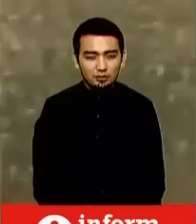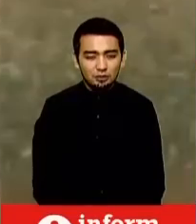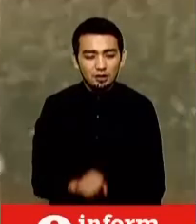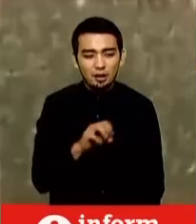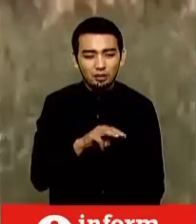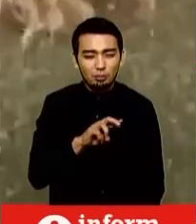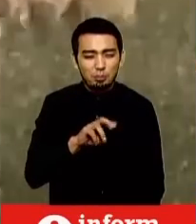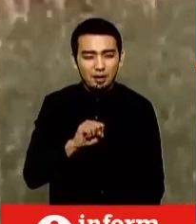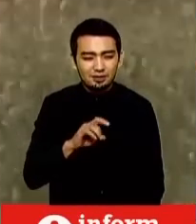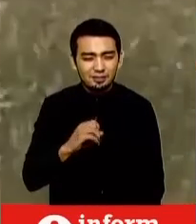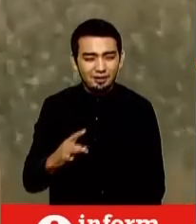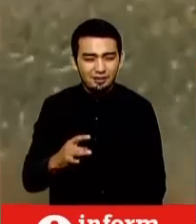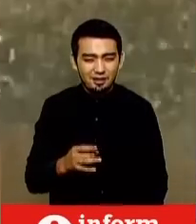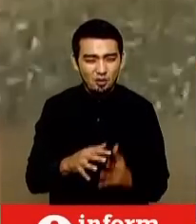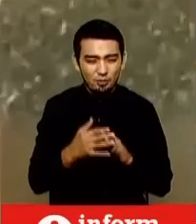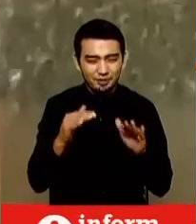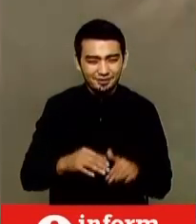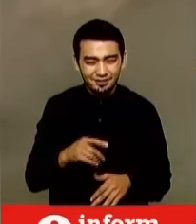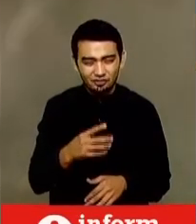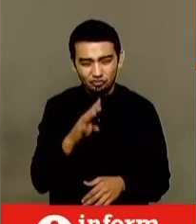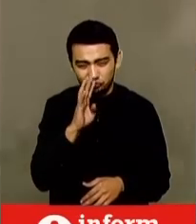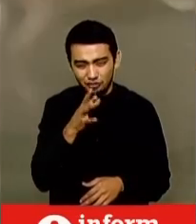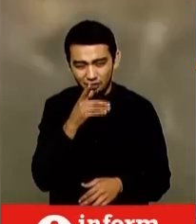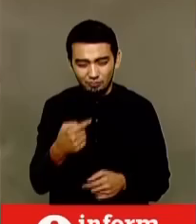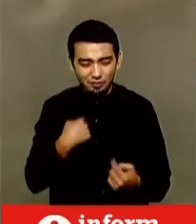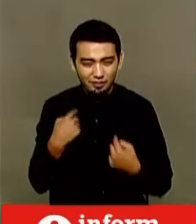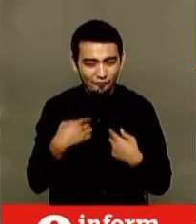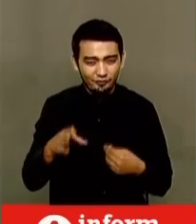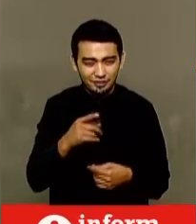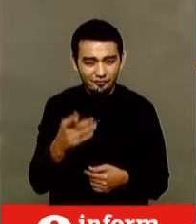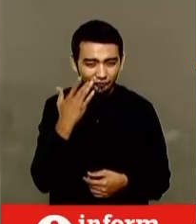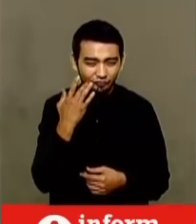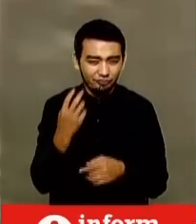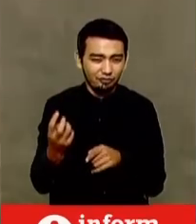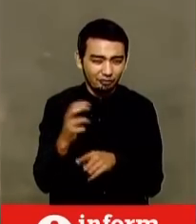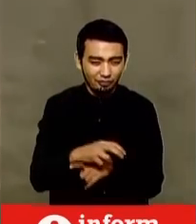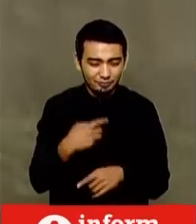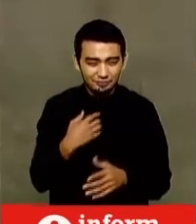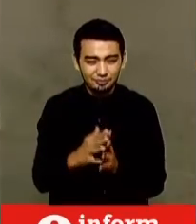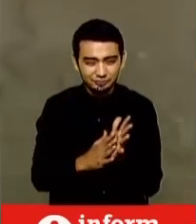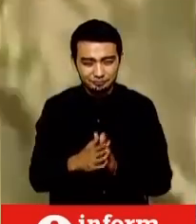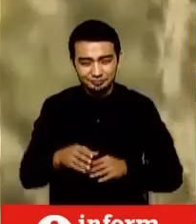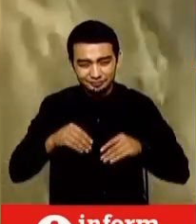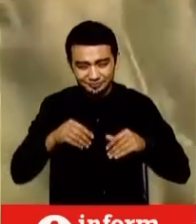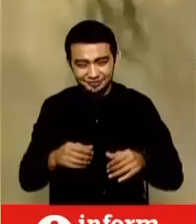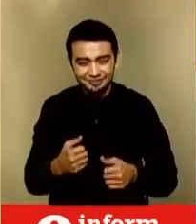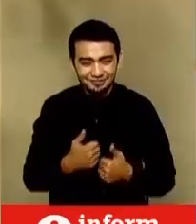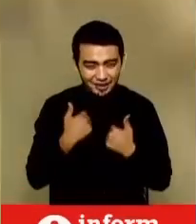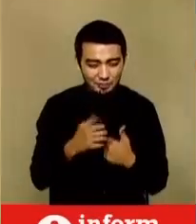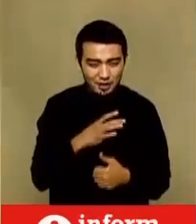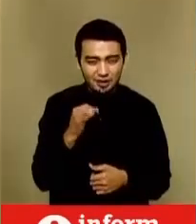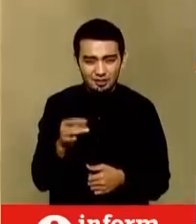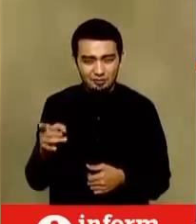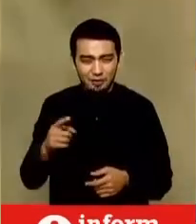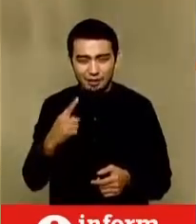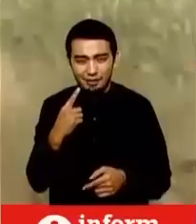Атбасар ауданындағы диқандар ақбөкендерден 4 жылдан бері зардап шегіп келе жатқанын айтады. Ала жаздай тер төгіп еккен арпа бидайымызды топтасқан гектер